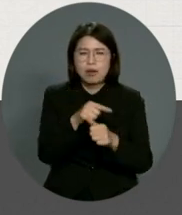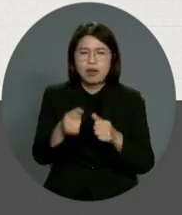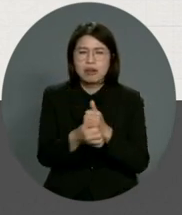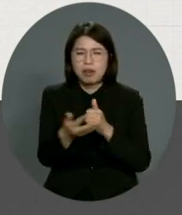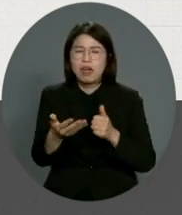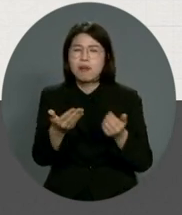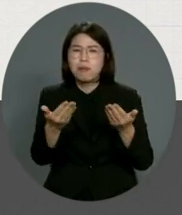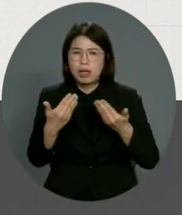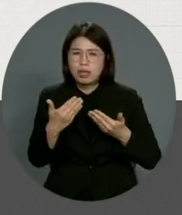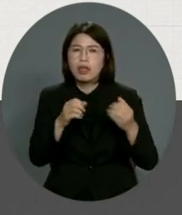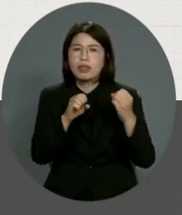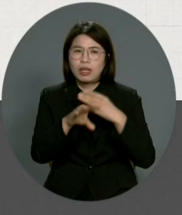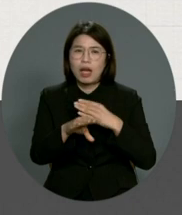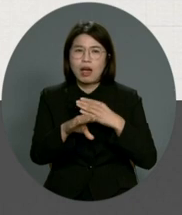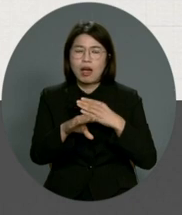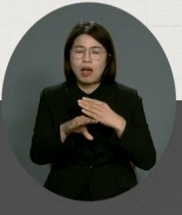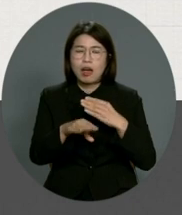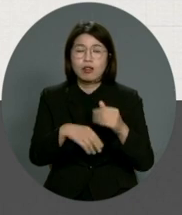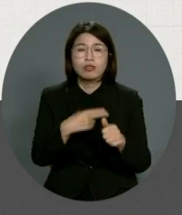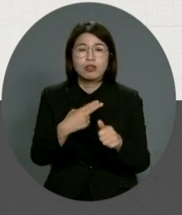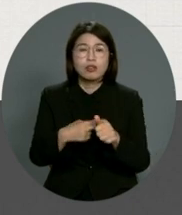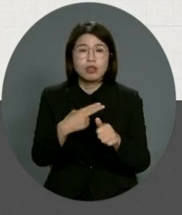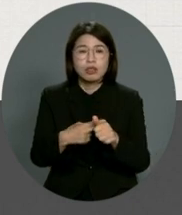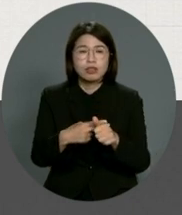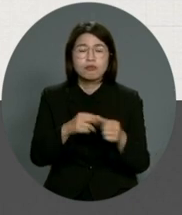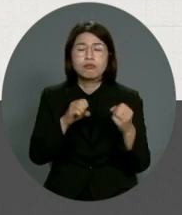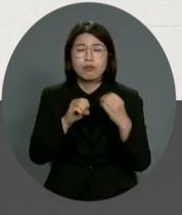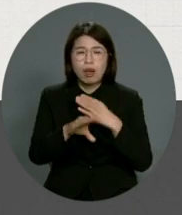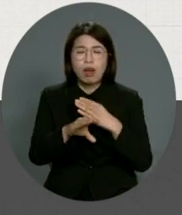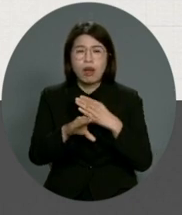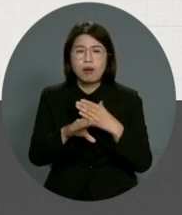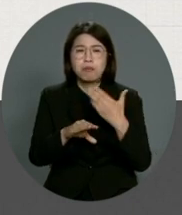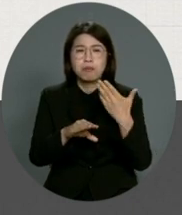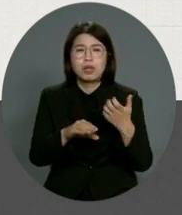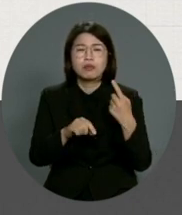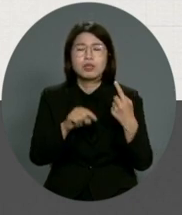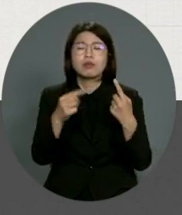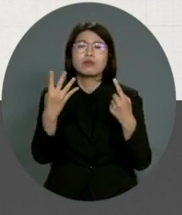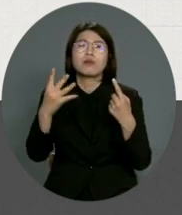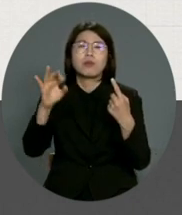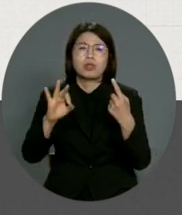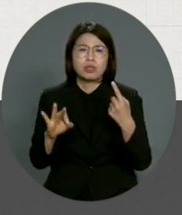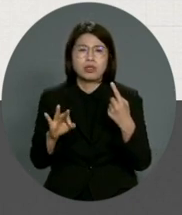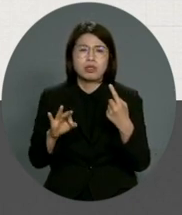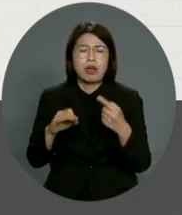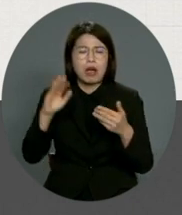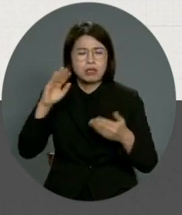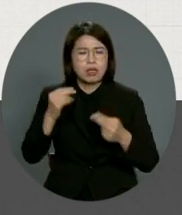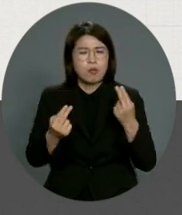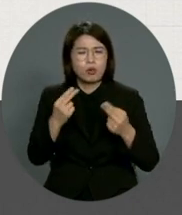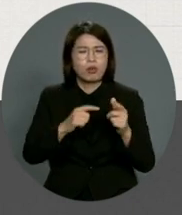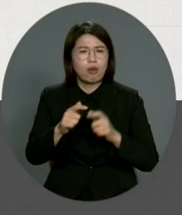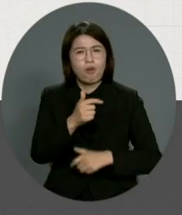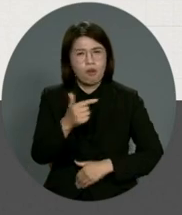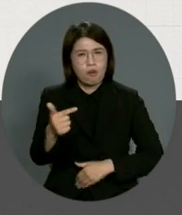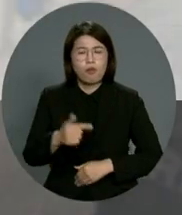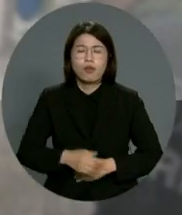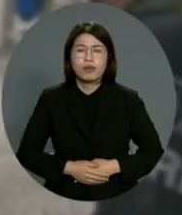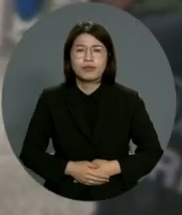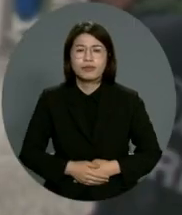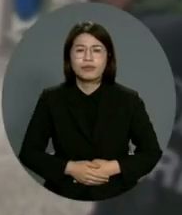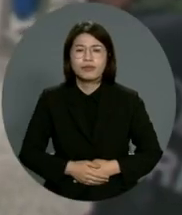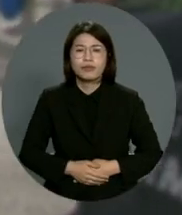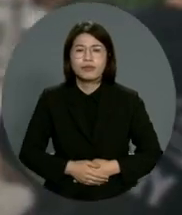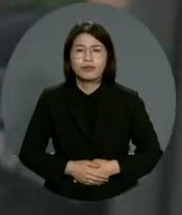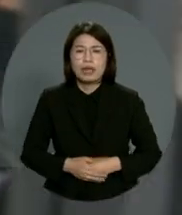답했습니다 교사들의 개인 배경에 영향을 받는다는 응답은 81.4%로 학생보다 더 높게 나타났습니다